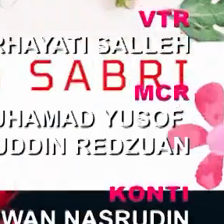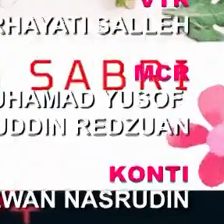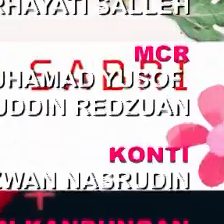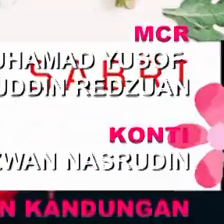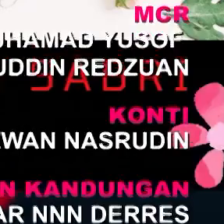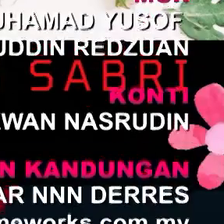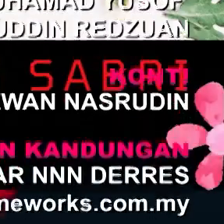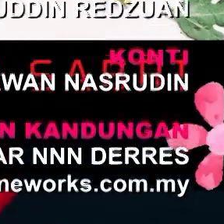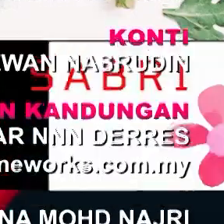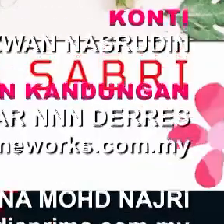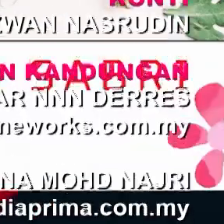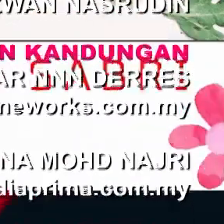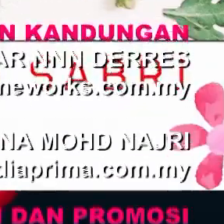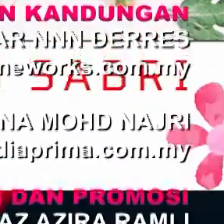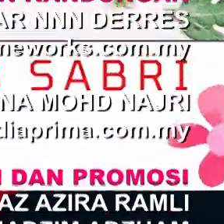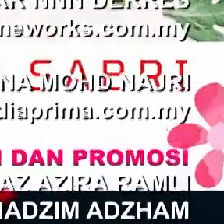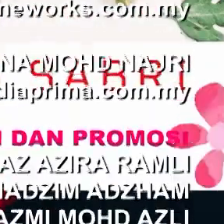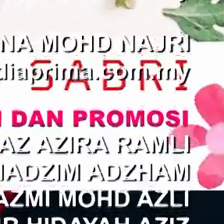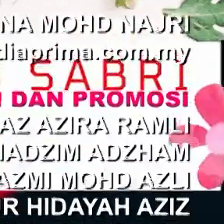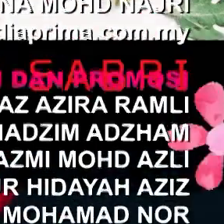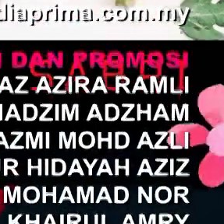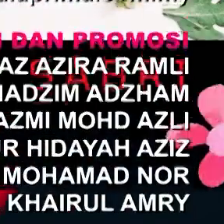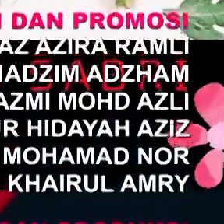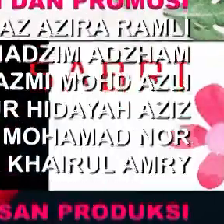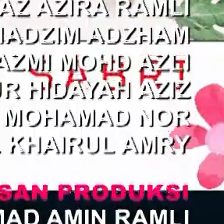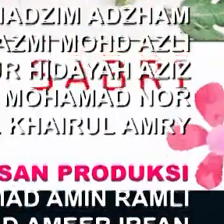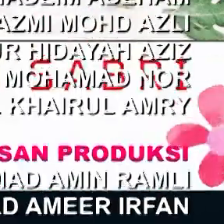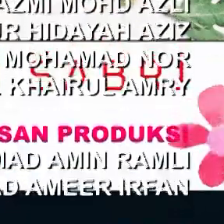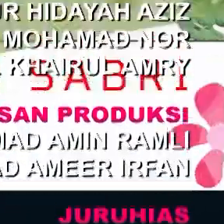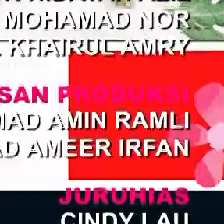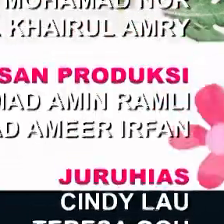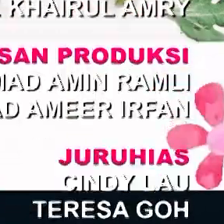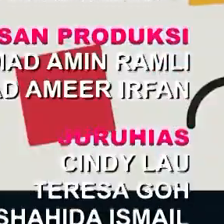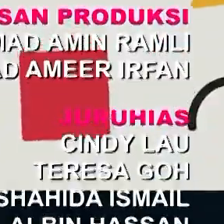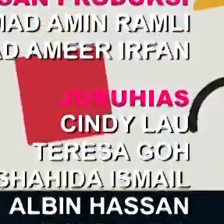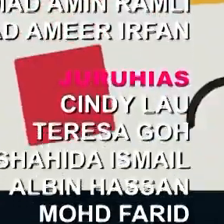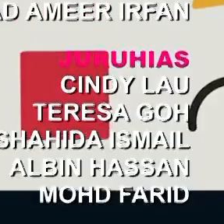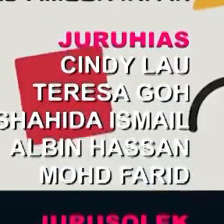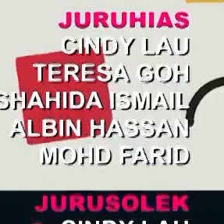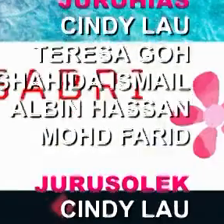atau menunjukkan orang yang membeli dan mengirimkan sesuatu